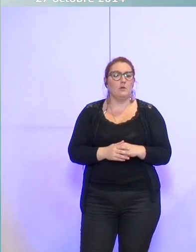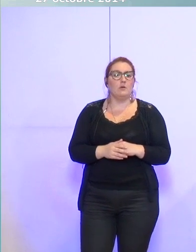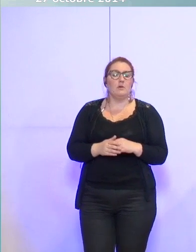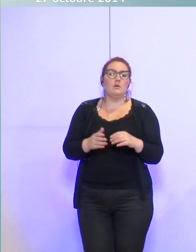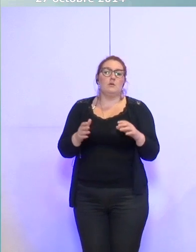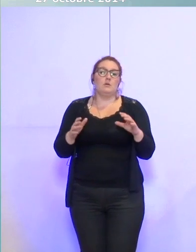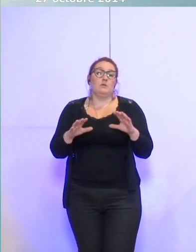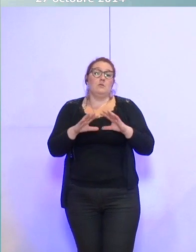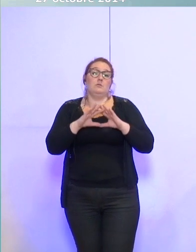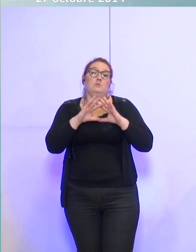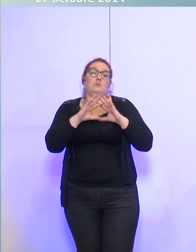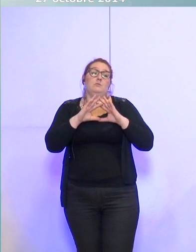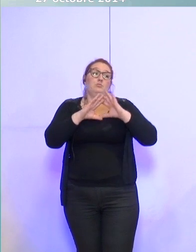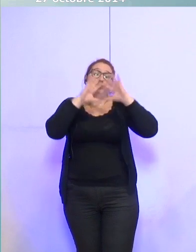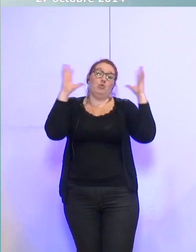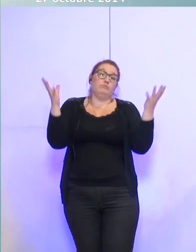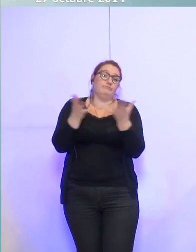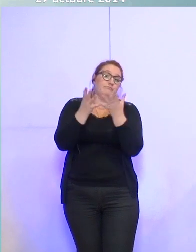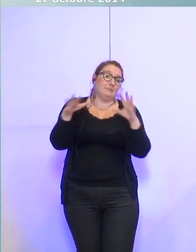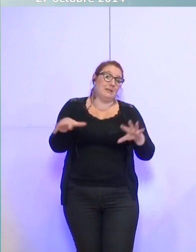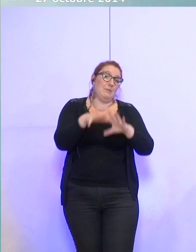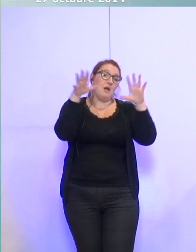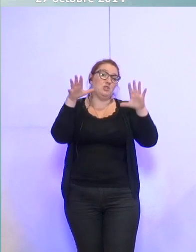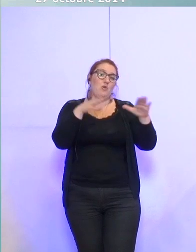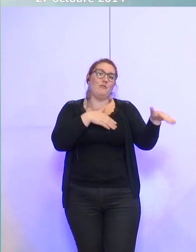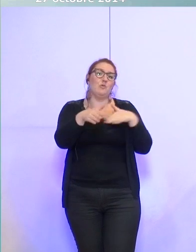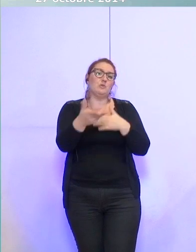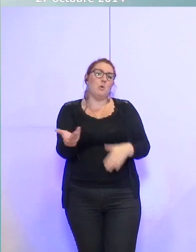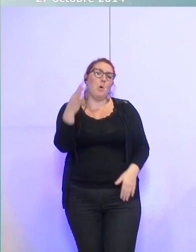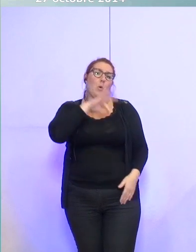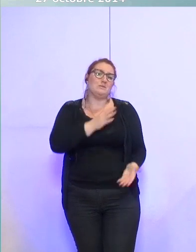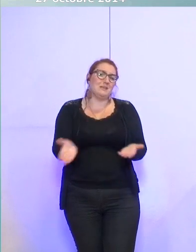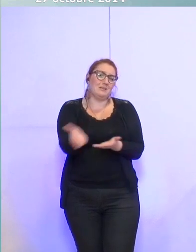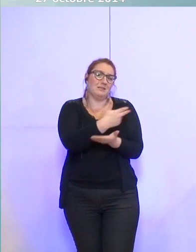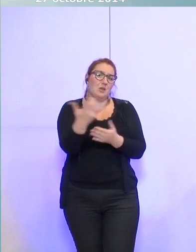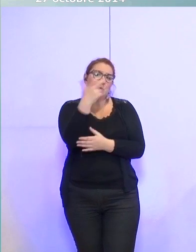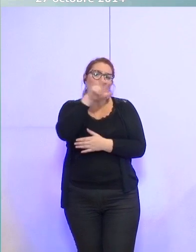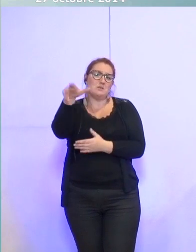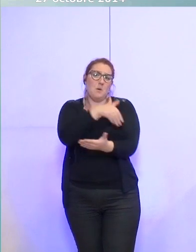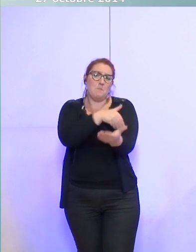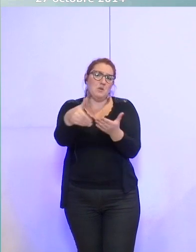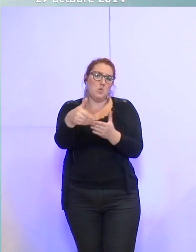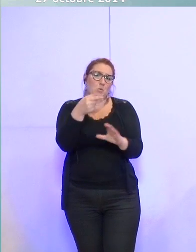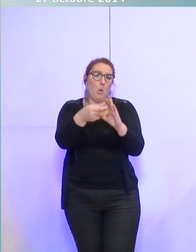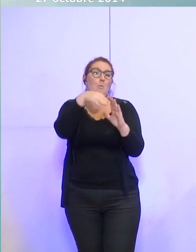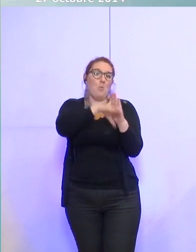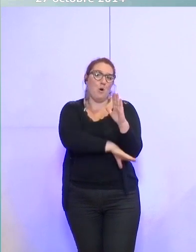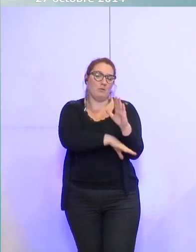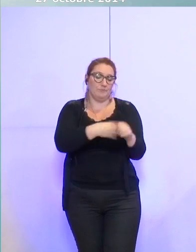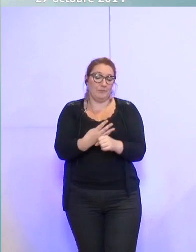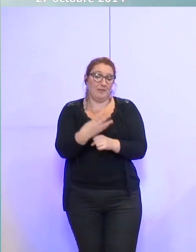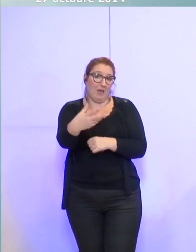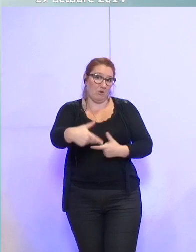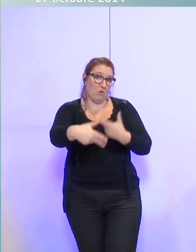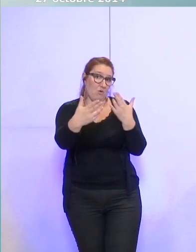nos recettes de fonctionnement sont de moins de 300 millions d'euros et nous aurons pendant les 4 années qui arrivent une baisse de